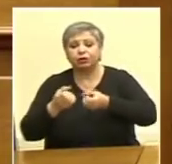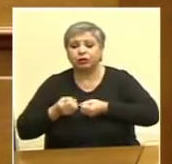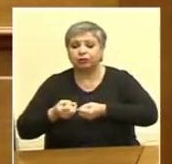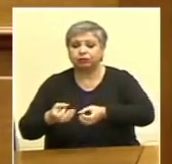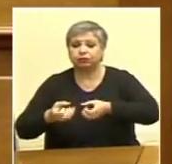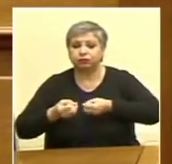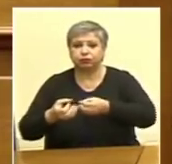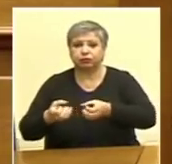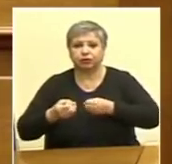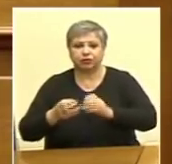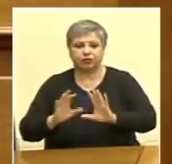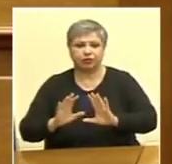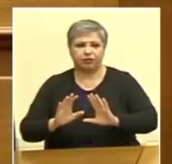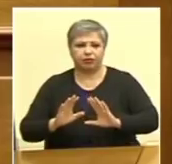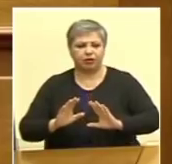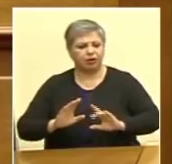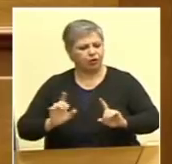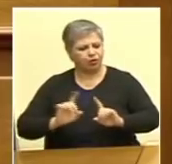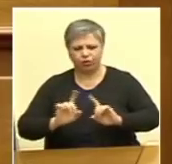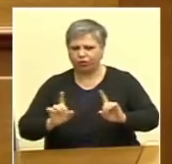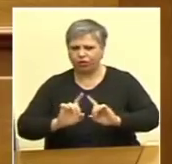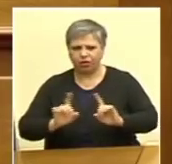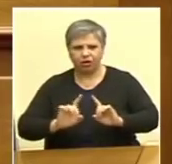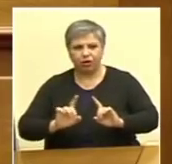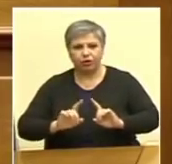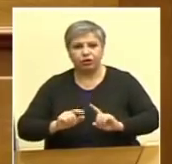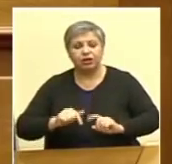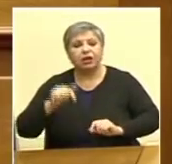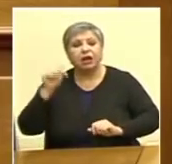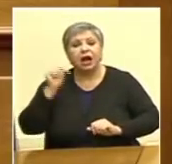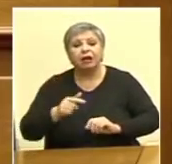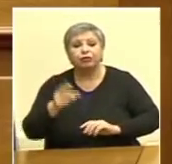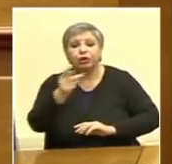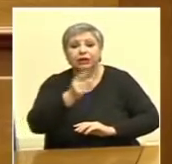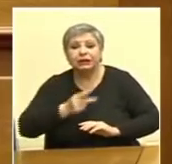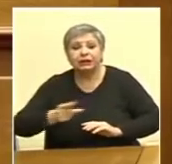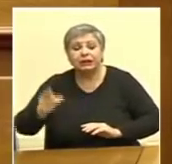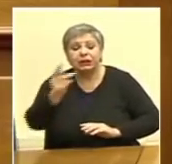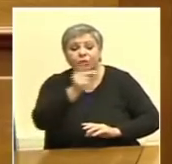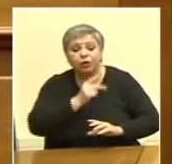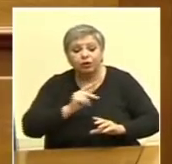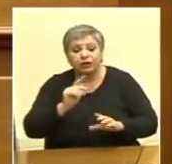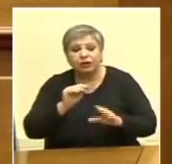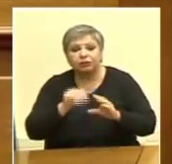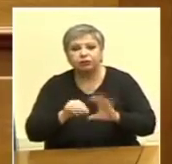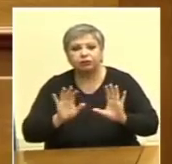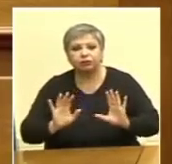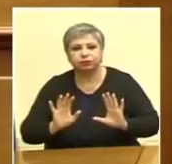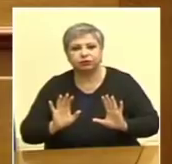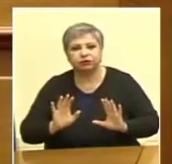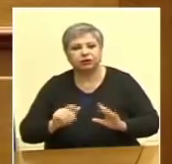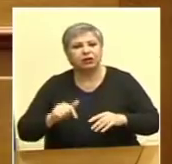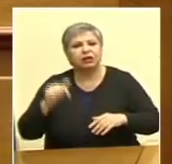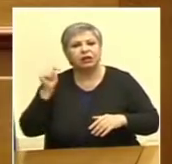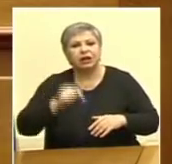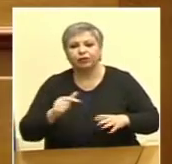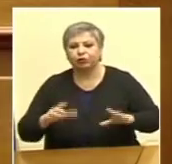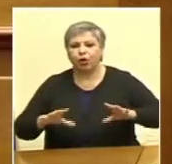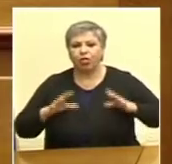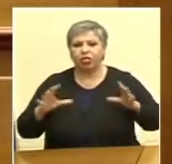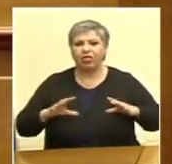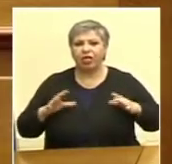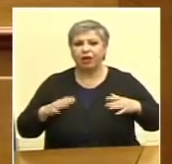δώρο, αλλά είναι μια κέρια κοινωνική παρέμβαση. Ούτε αποτελεί επιλογή διόγκωσης του κράτους, όπως